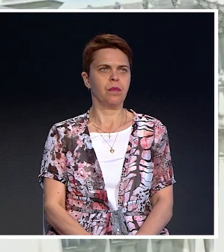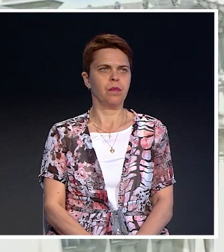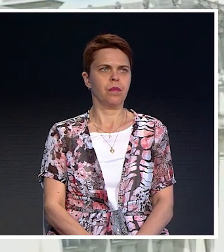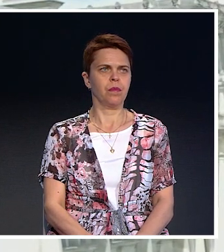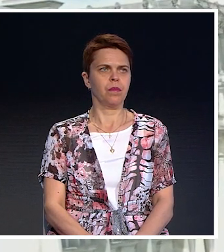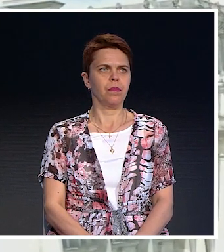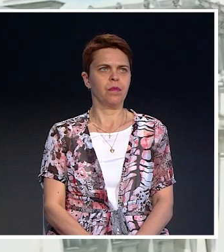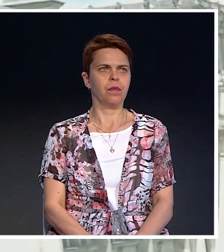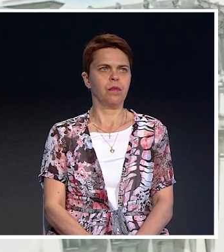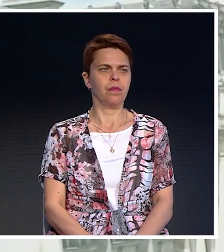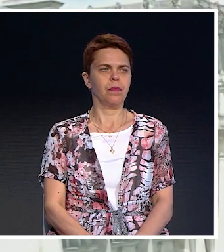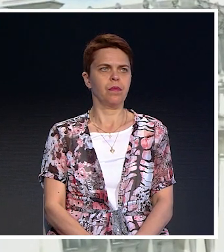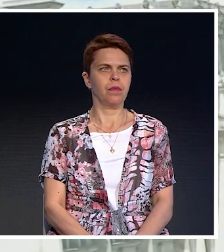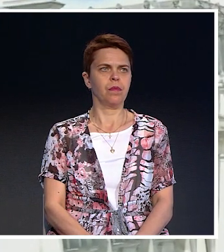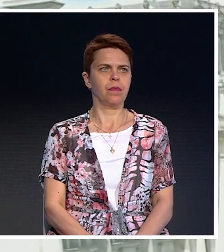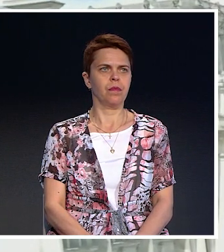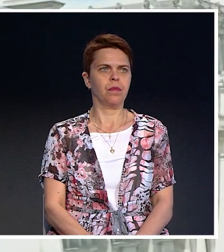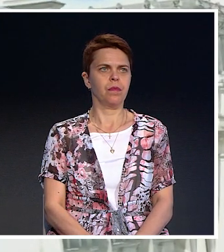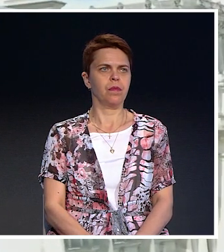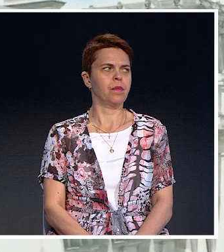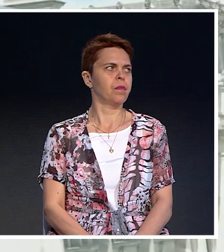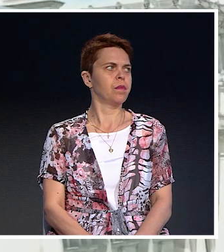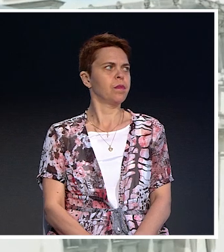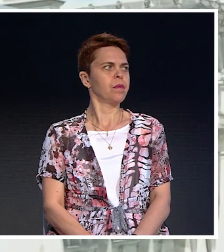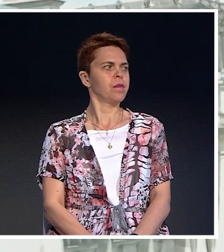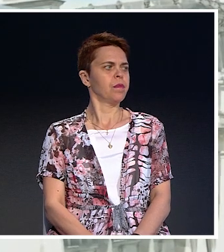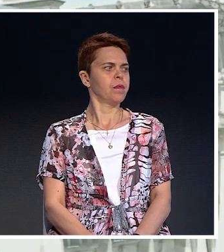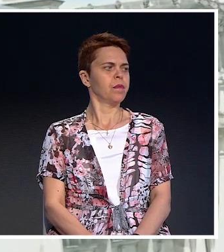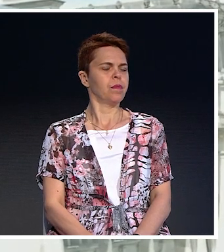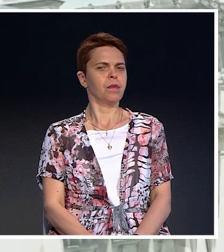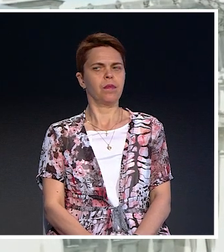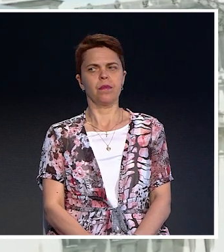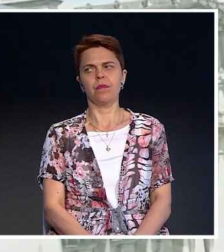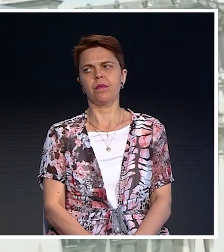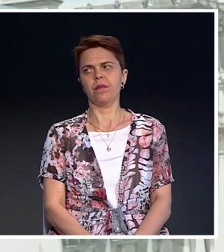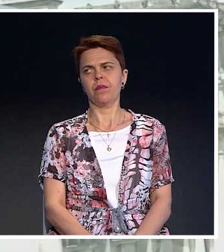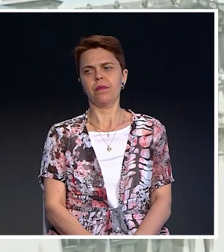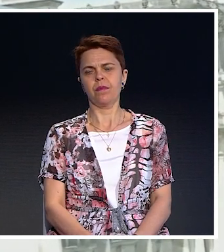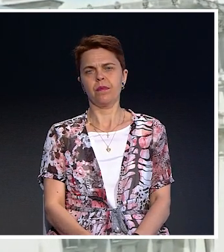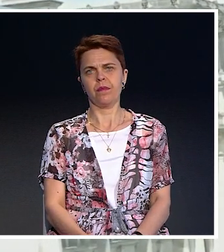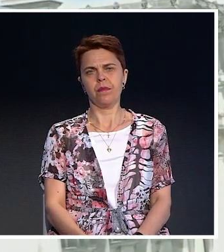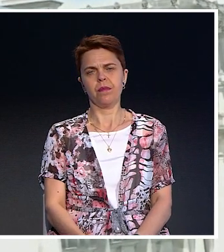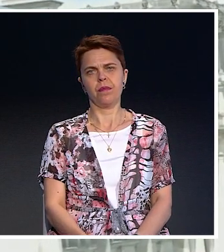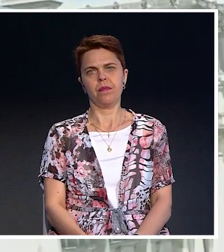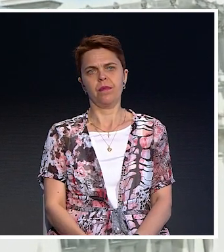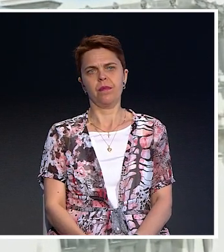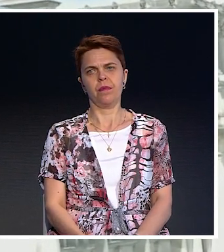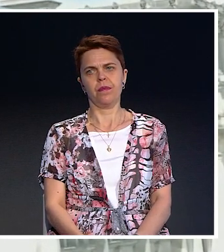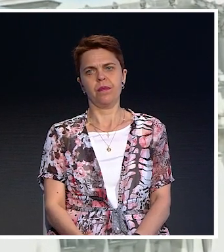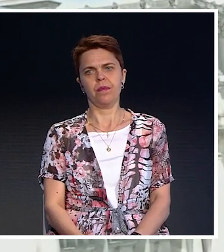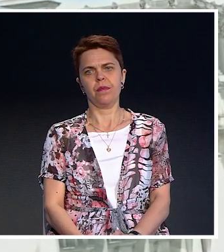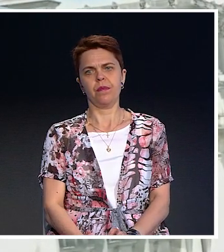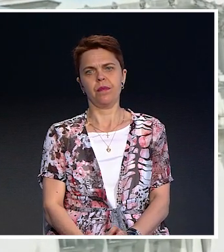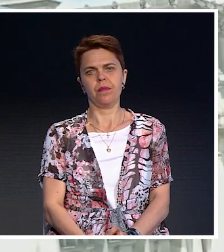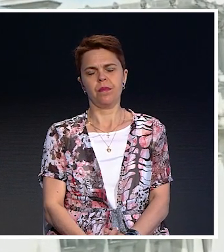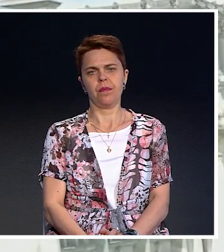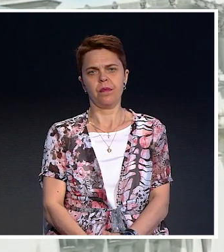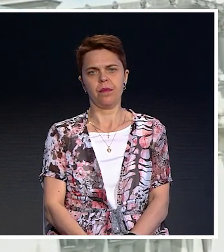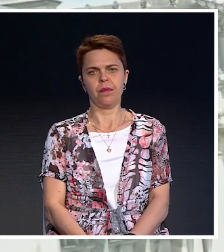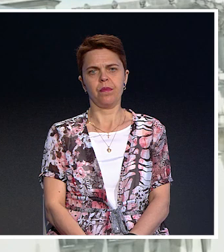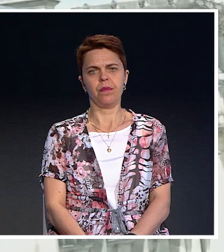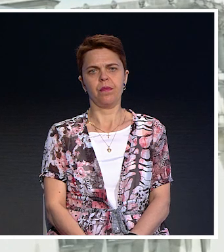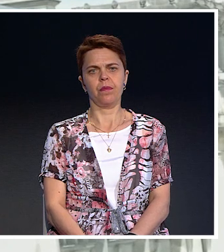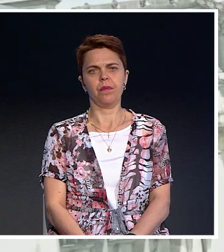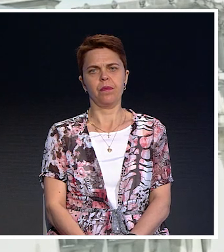я звертаюся до всіх. Не запитуйте ні в кого, чи можу я